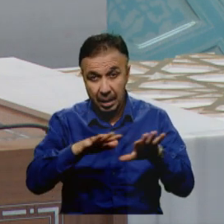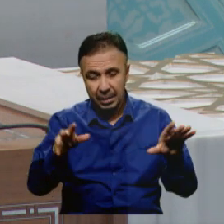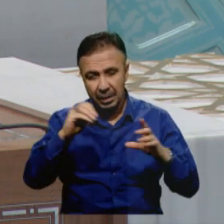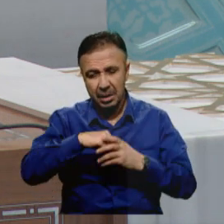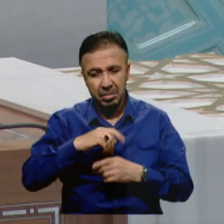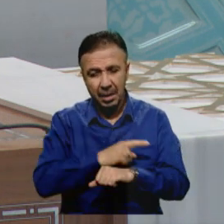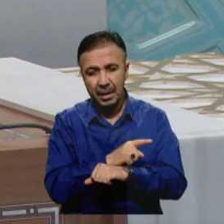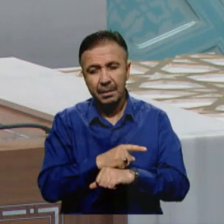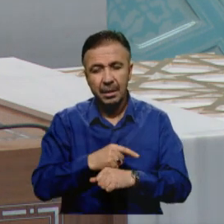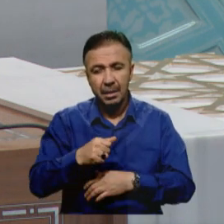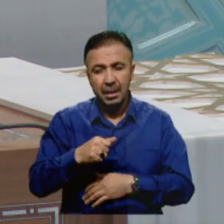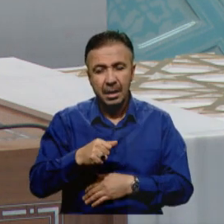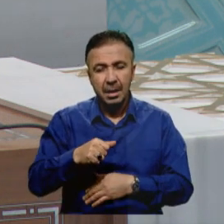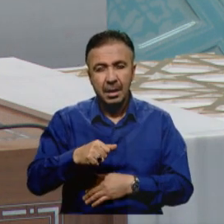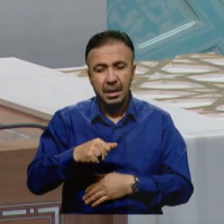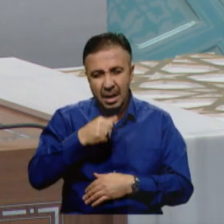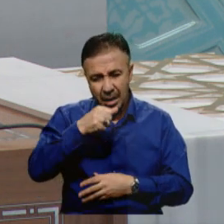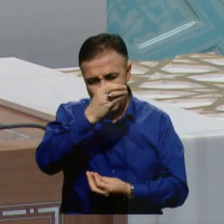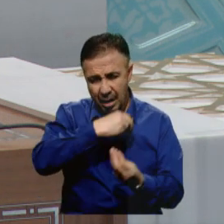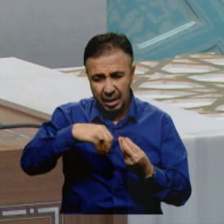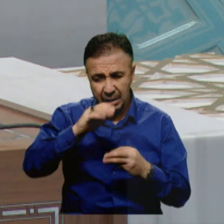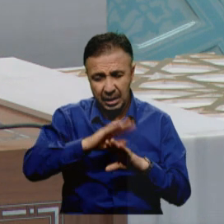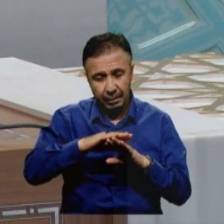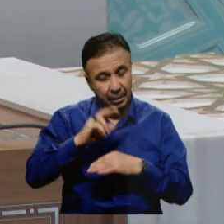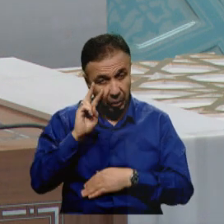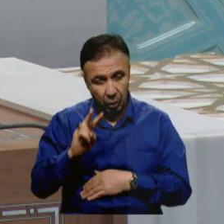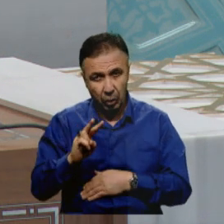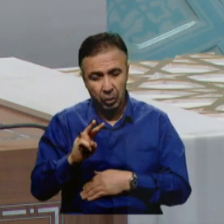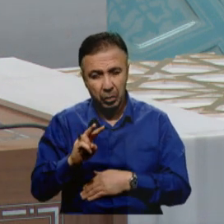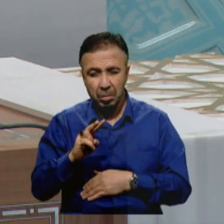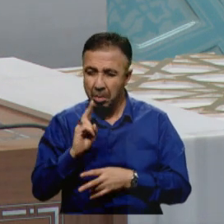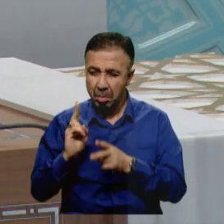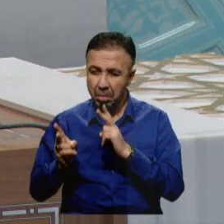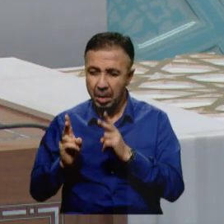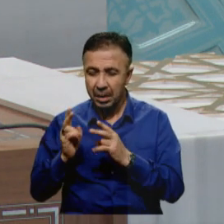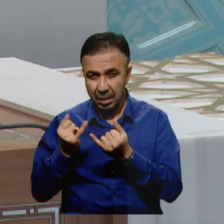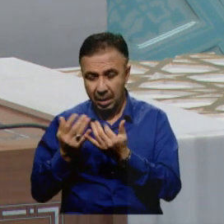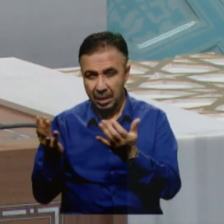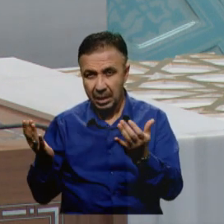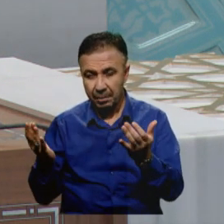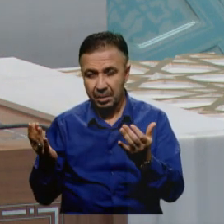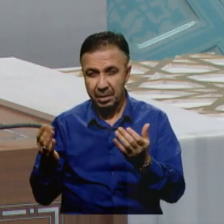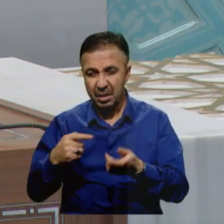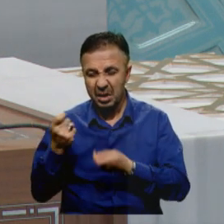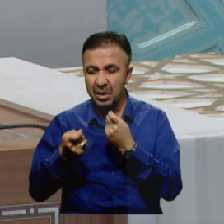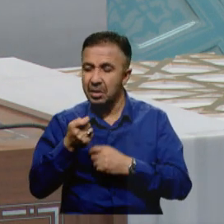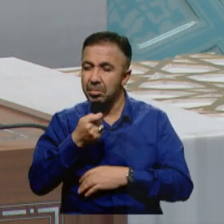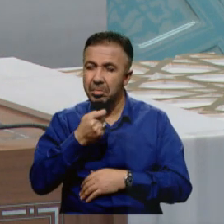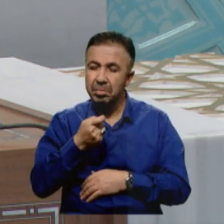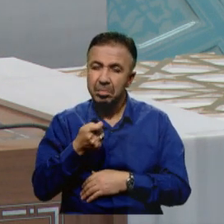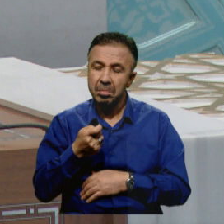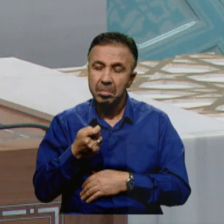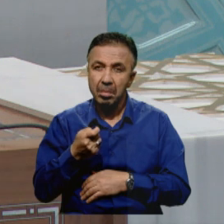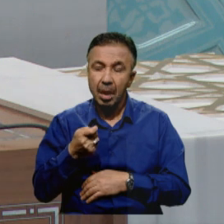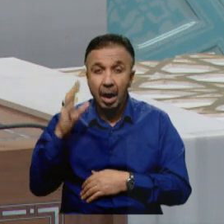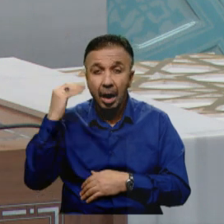yaparken görüyoruz. Kabe'de tavaf ederken kimi kardeşlerimiz işin farkında değil, tavafını,